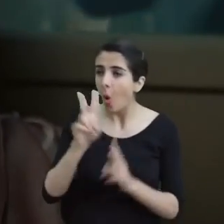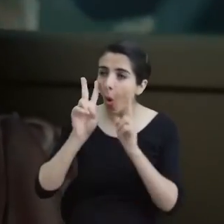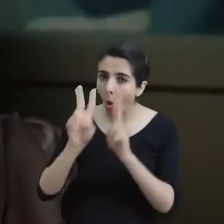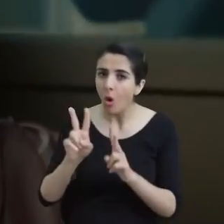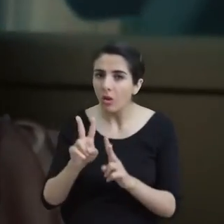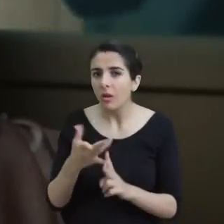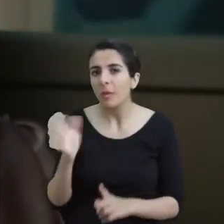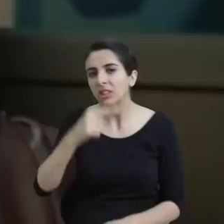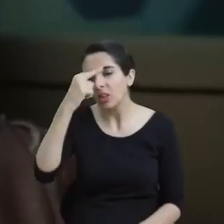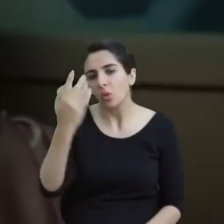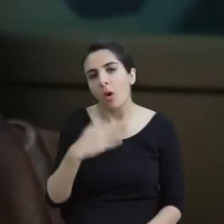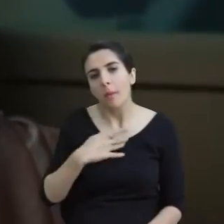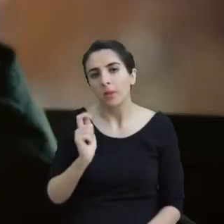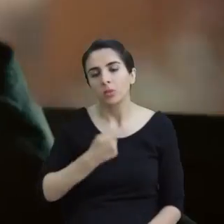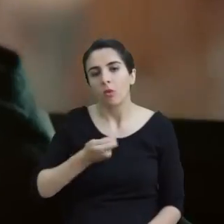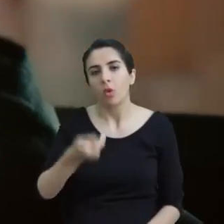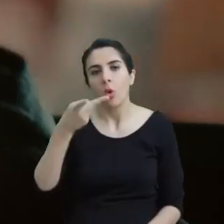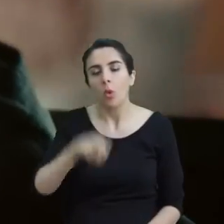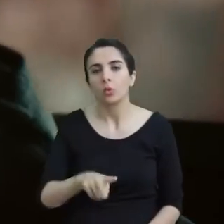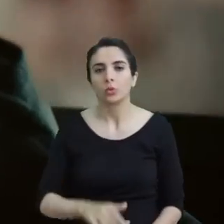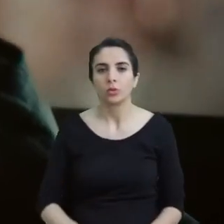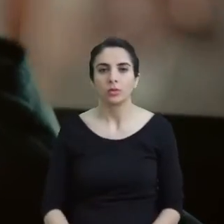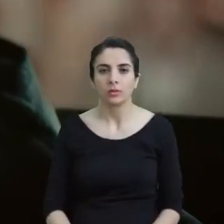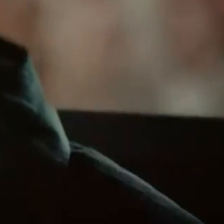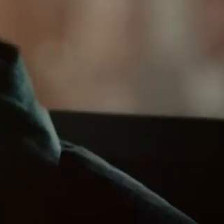gördü. Başka şansımız yoktu.